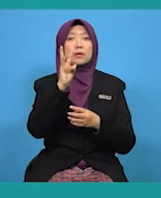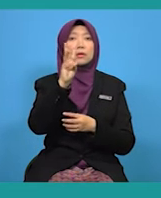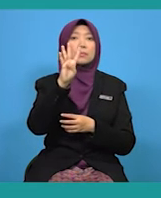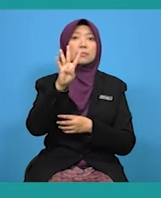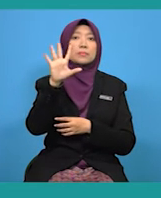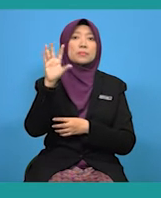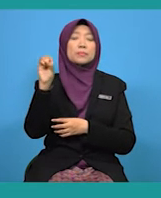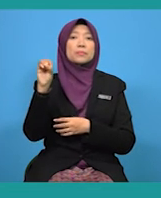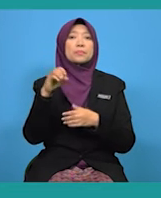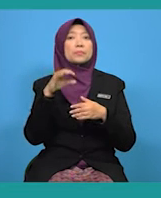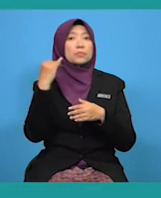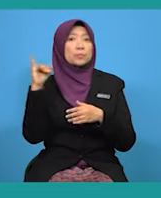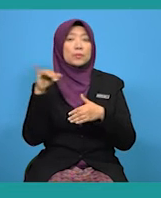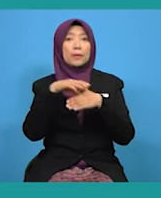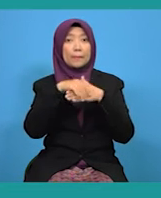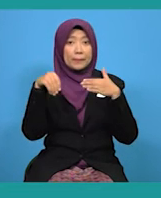m6400